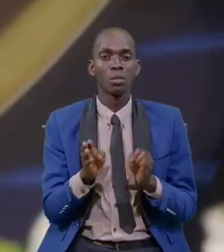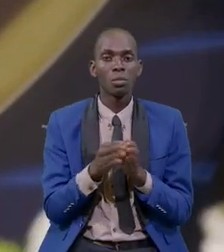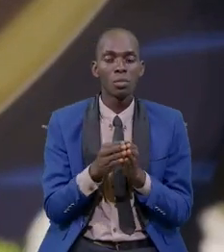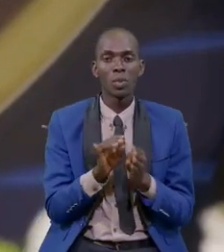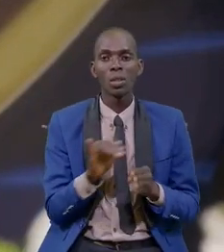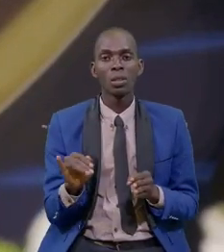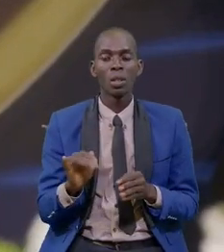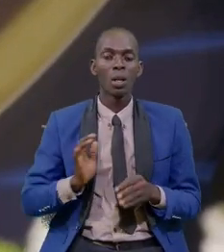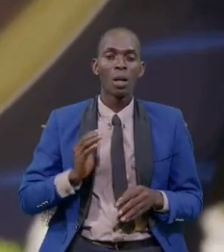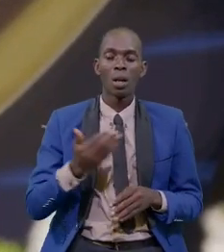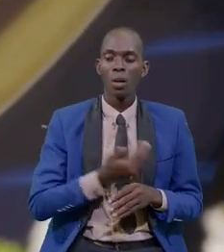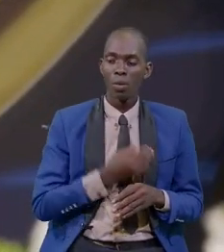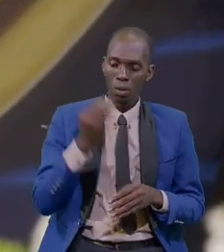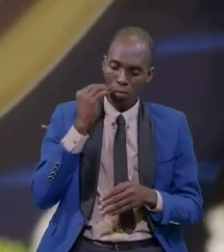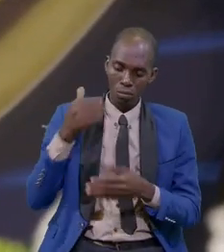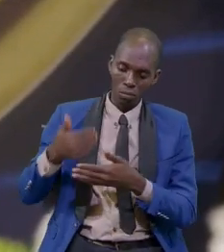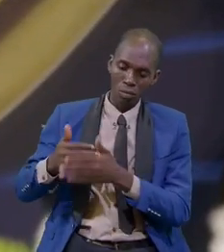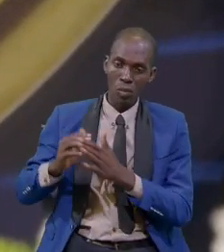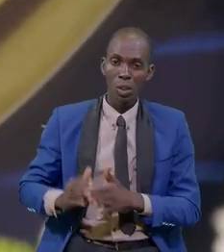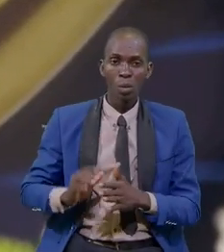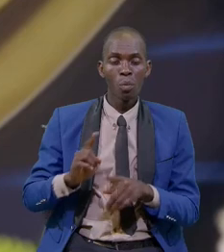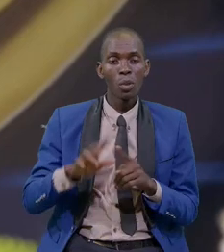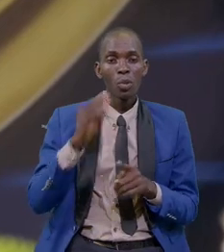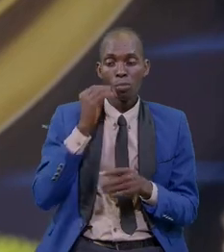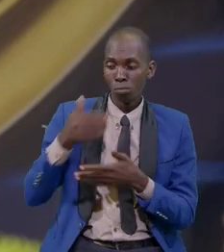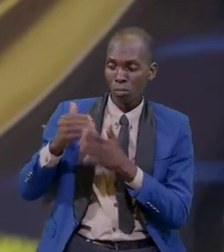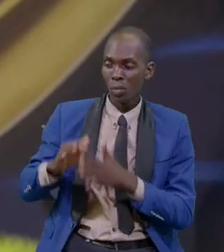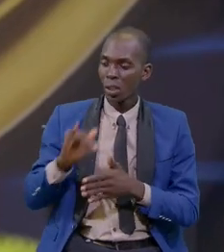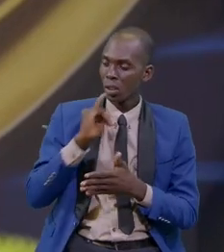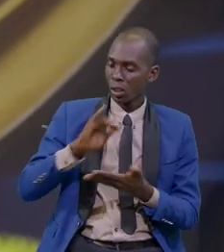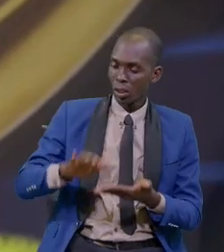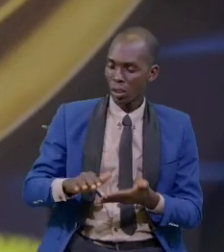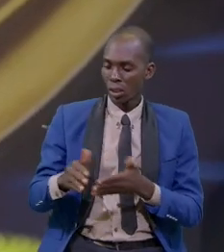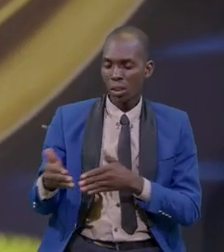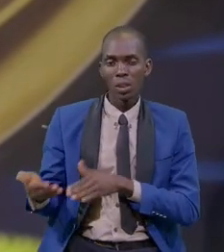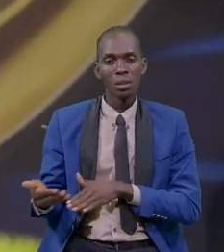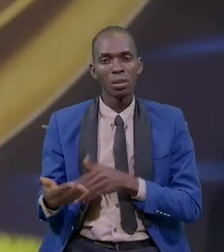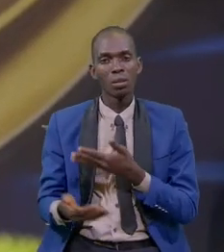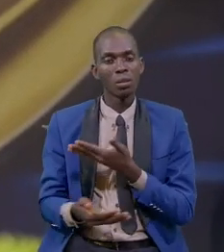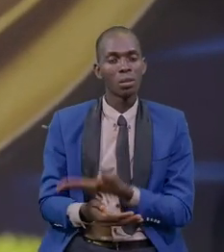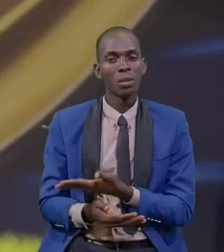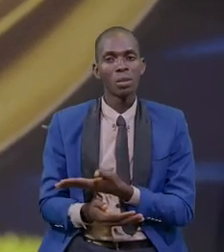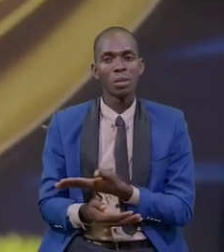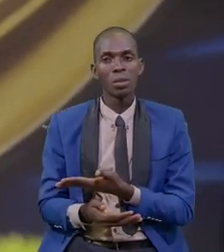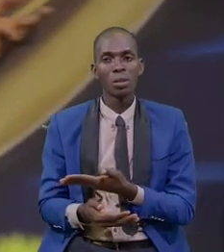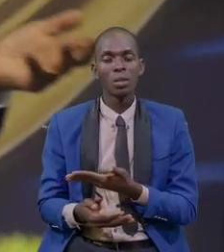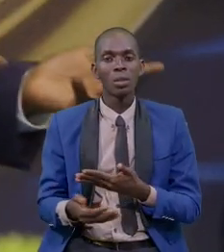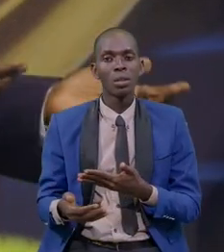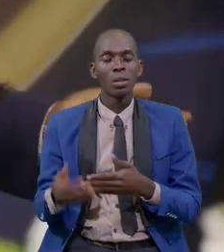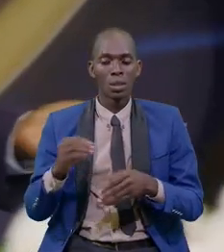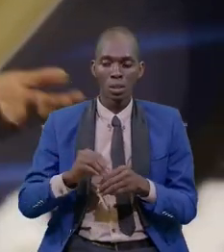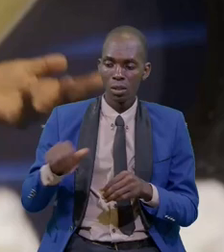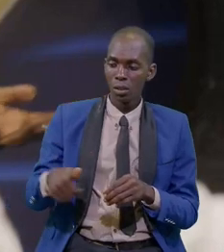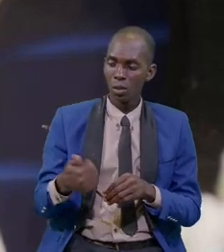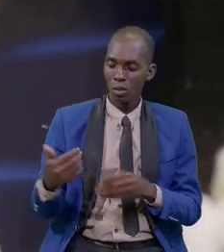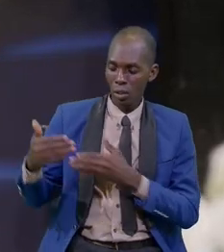Nos voisins, qu'en est-il d'eux? Le voisin est en train de mourir là-bas. Et vous savez, de l'autre côté, dans la maison là-bas, et